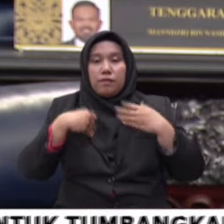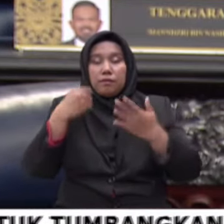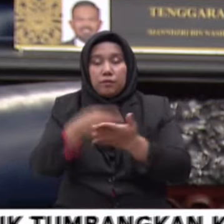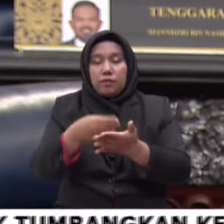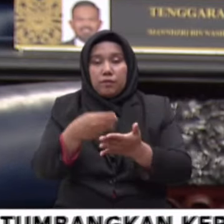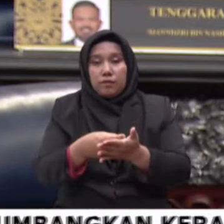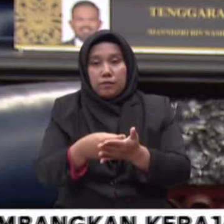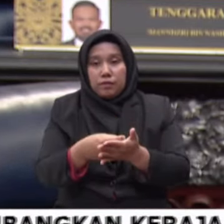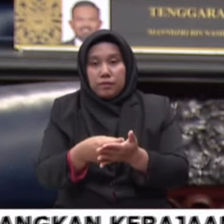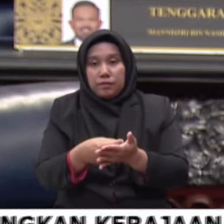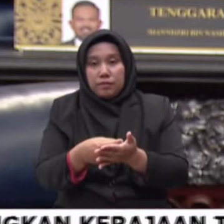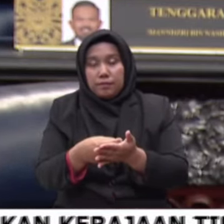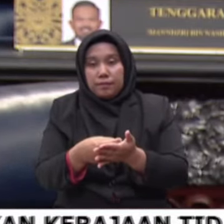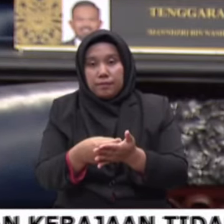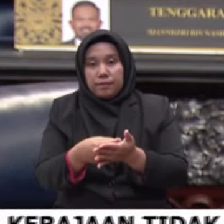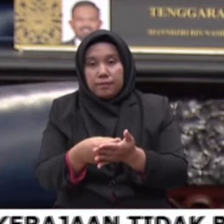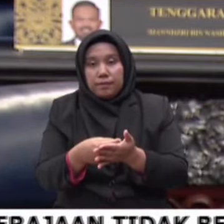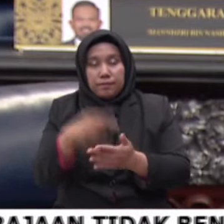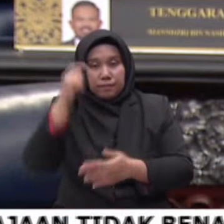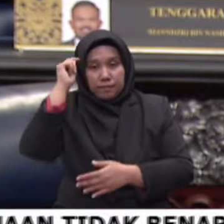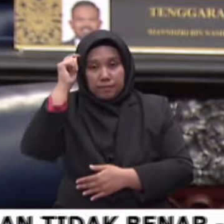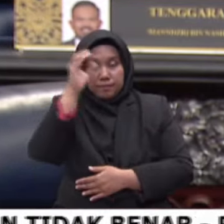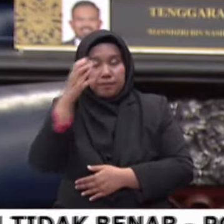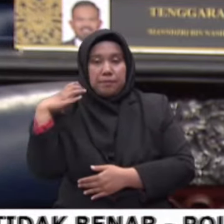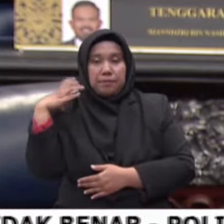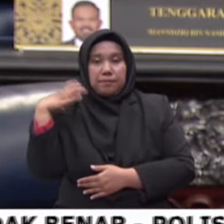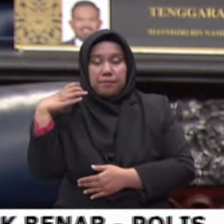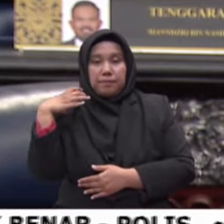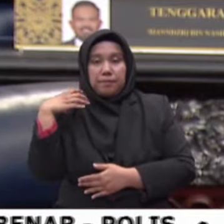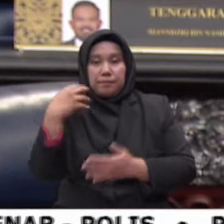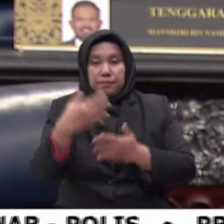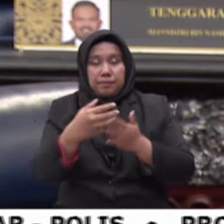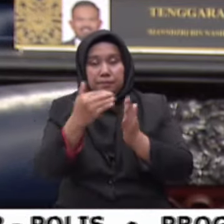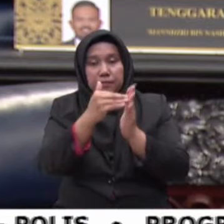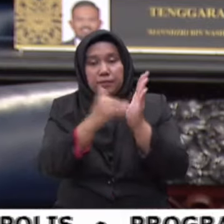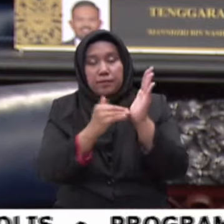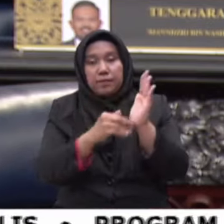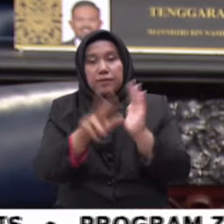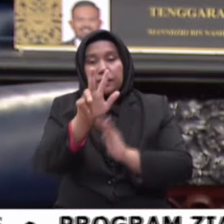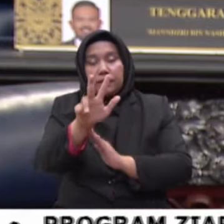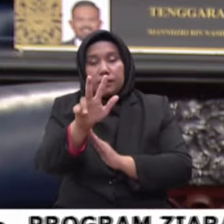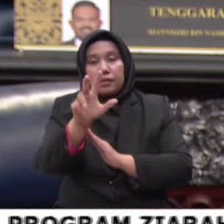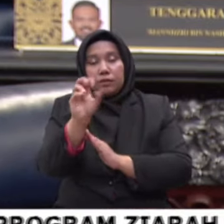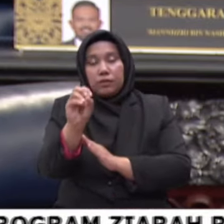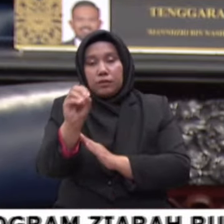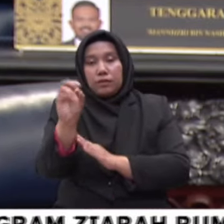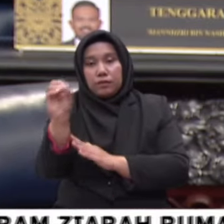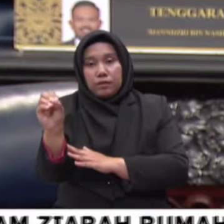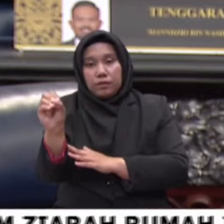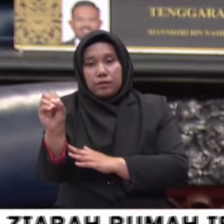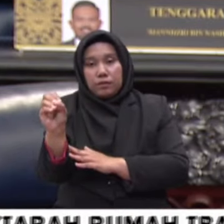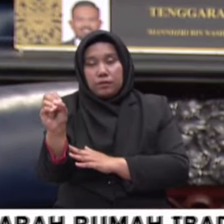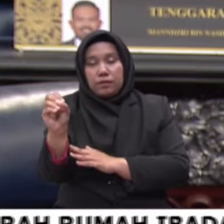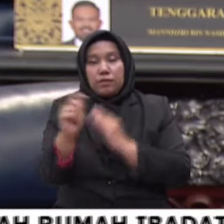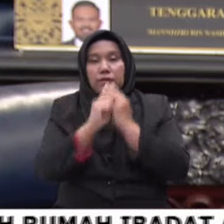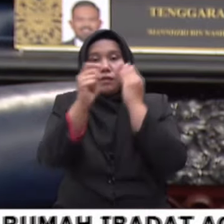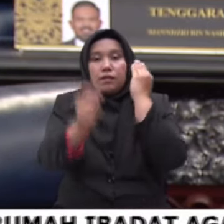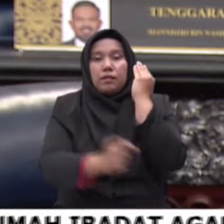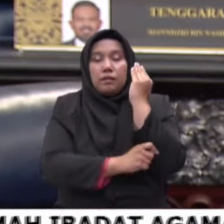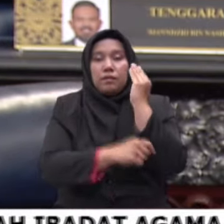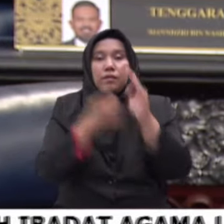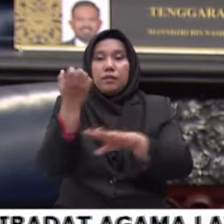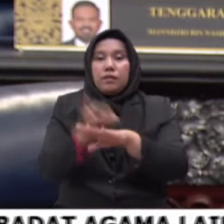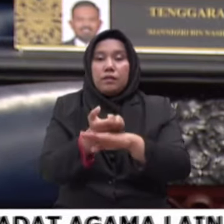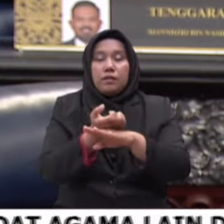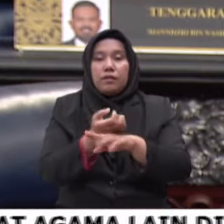pemilikan yang tinggi. Tuan Pengerusi, seterusnya butiran 300 Tabung Ekonomi Kumpulan